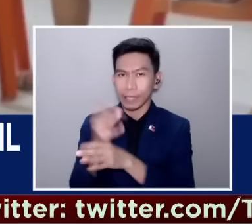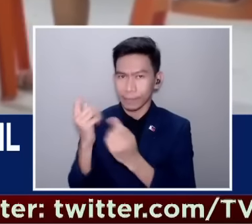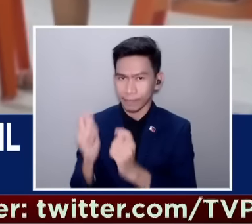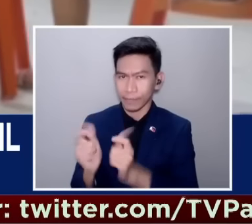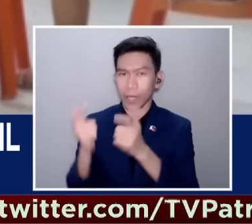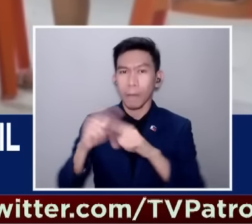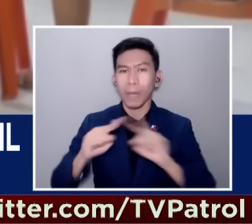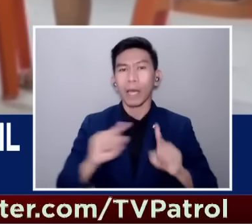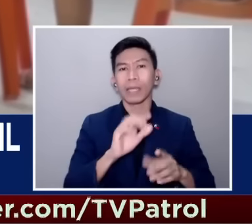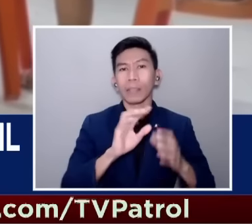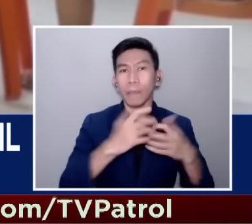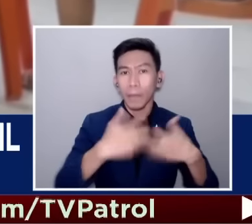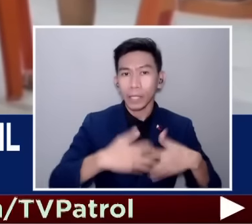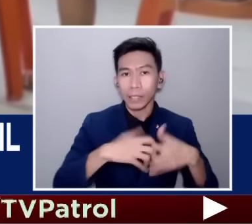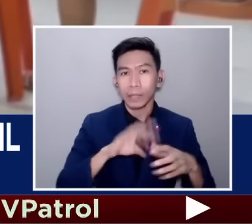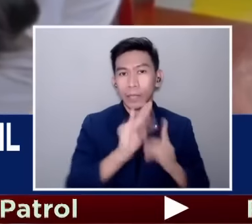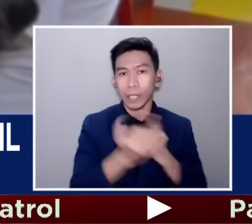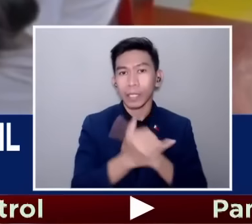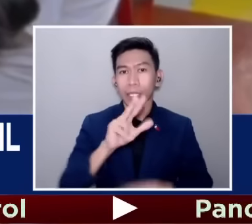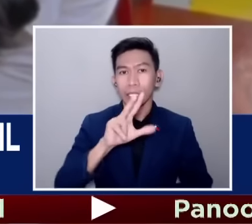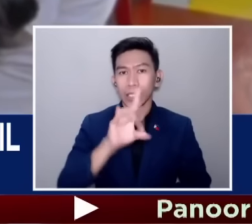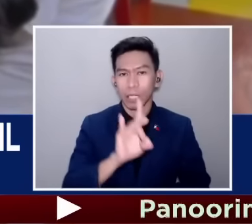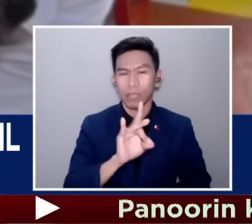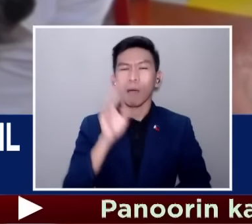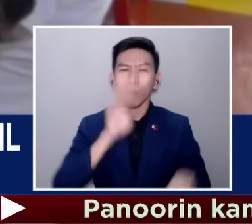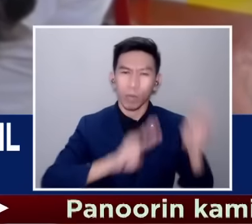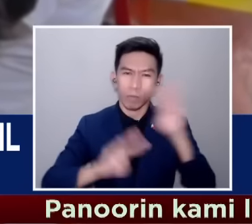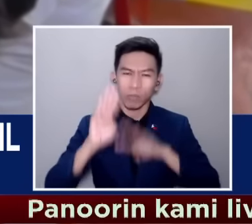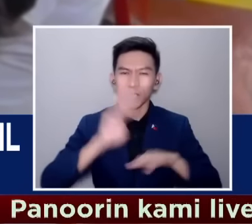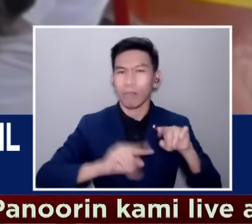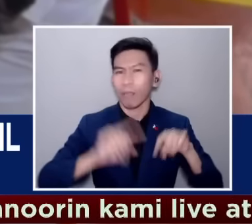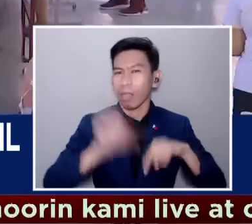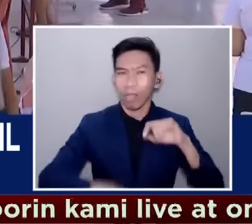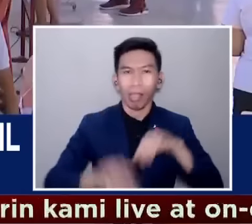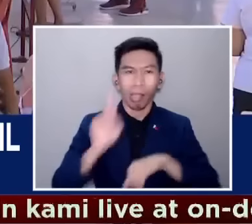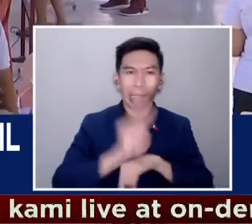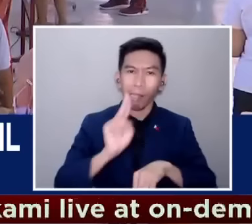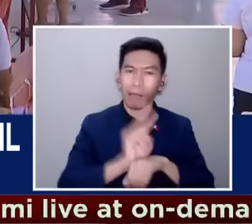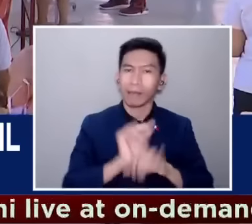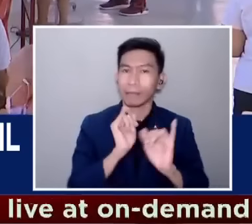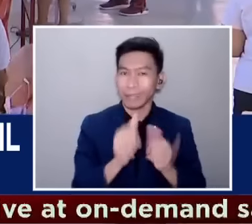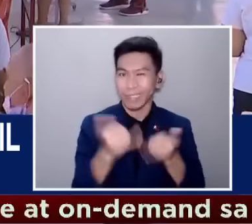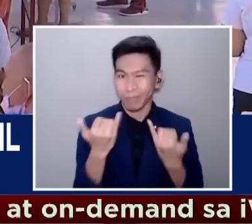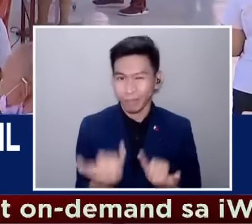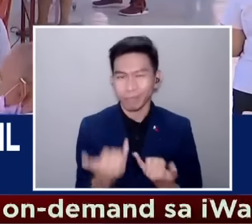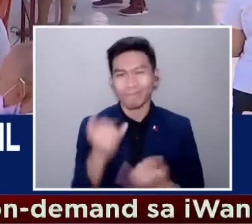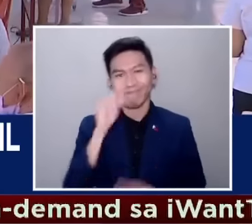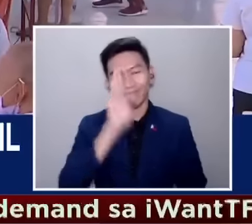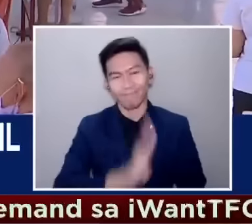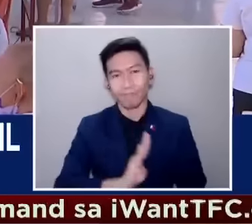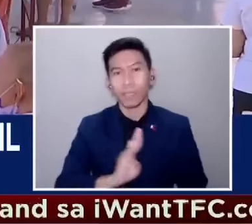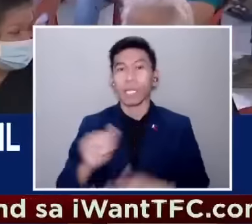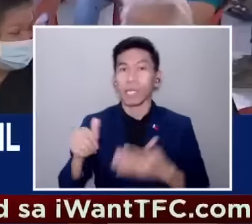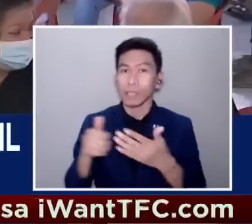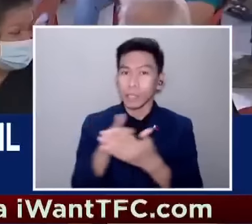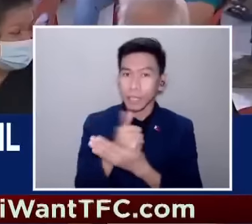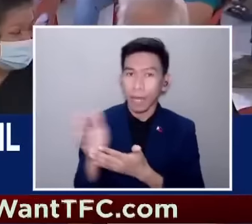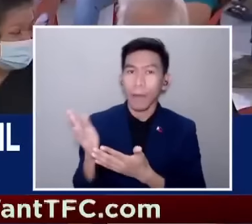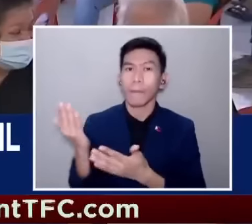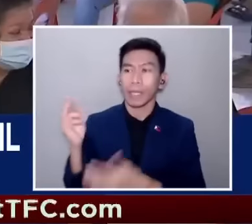ang nagkaroon talaga ng problema at hindi na talaga nagamit hanggang ngayon. At ayon nga doon sa mga pumunta rito na taga Comelec